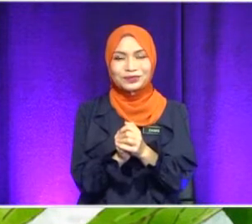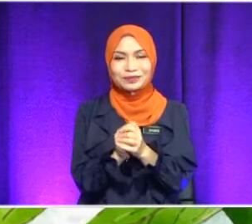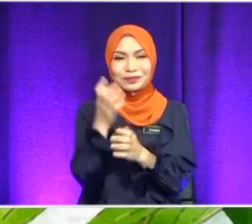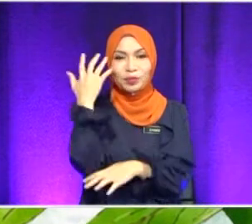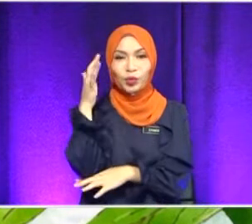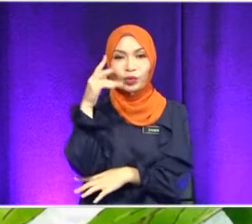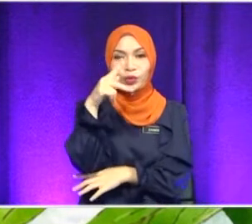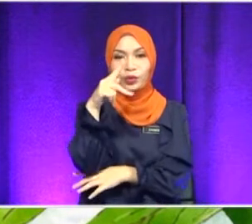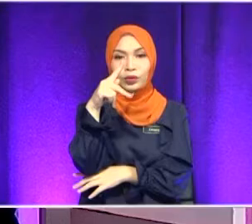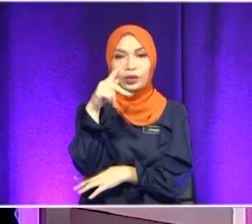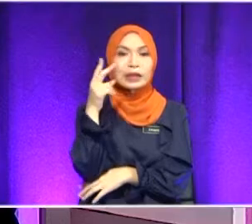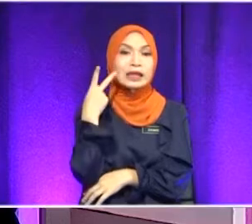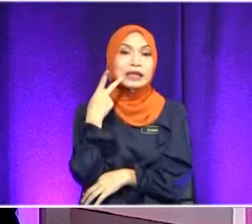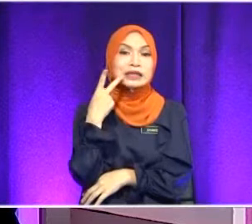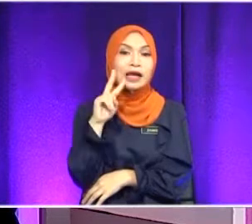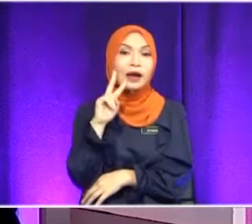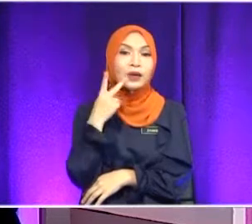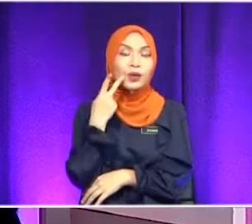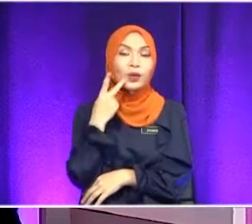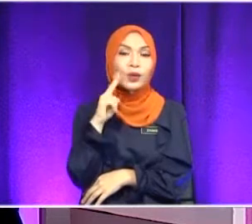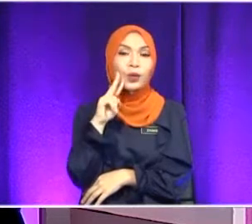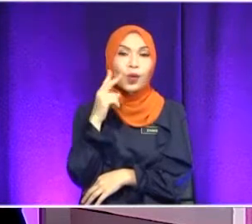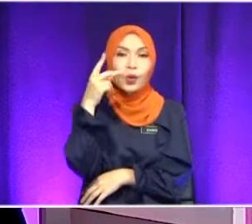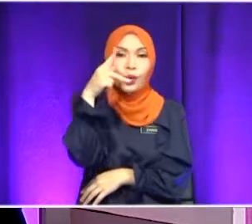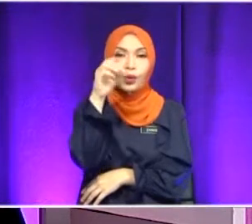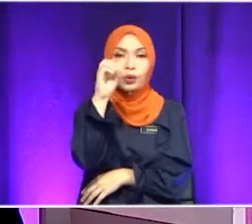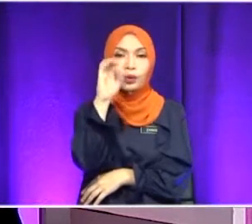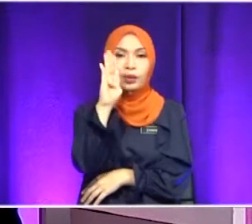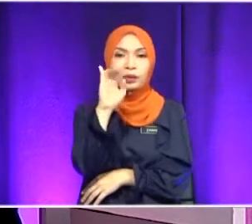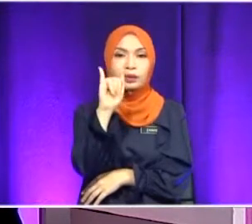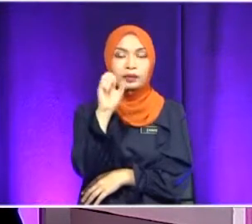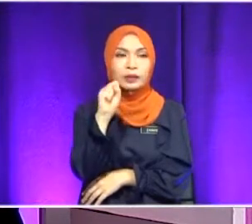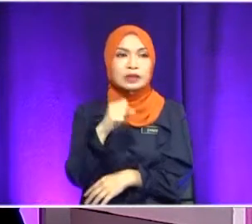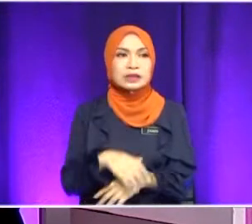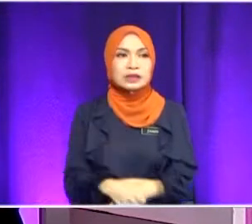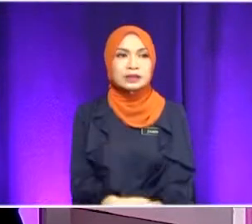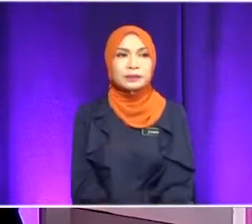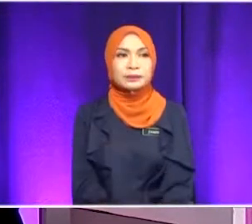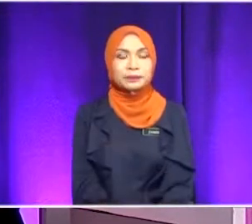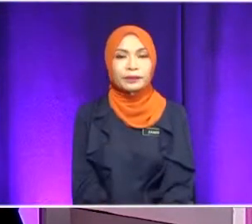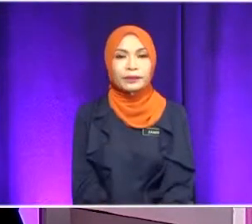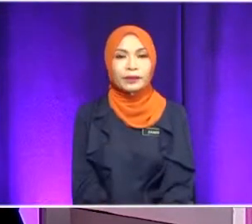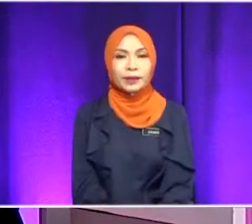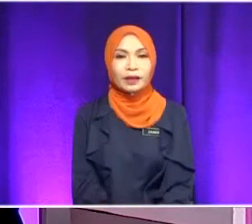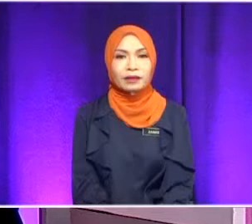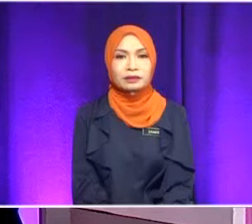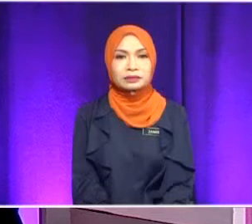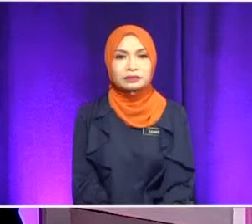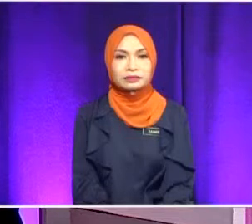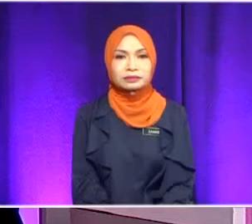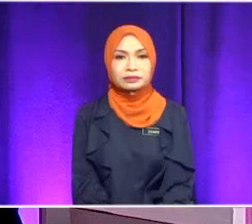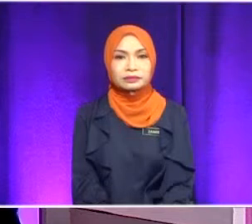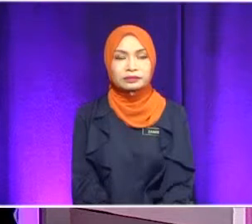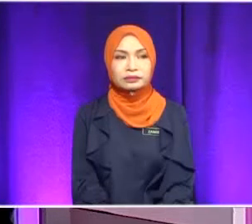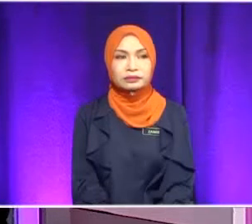kandungan nitrat dalam tanah tinggi jadi sesuai untuk kita beri pada tumbuhan yang memerlukan nikel Jin yang banyak coba kandungan itu